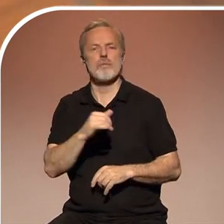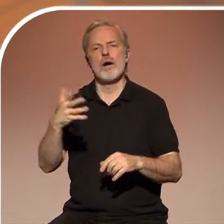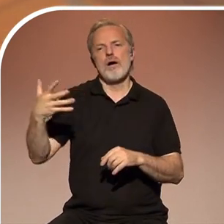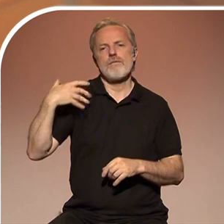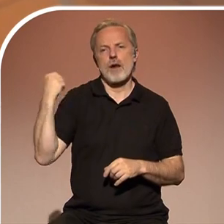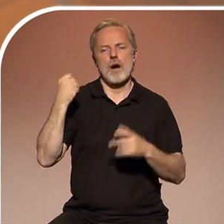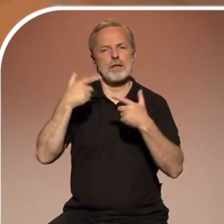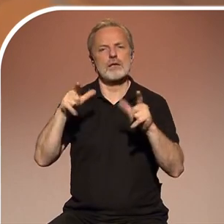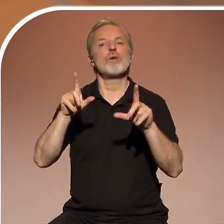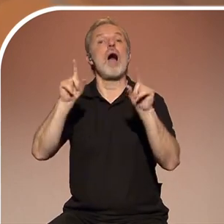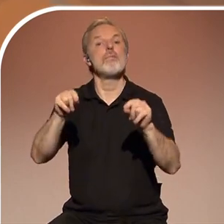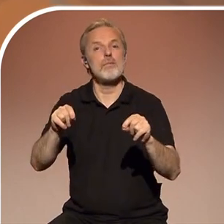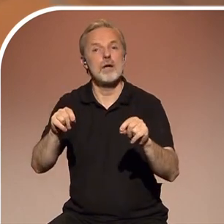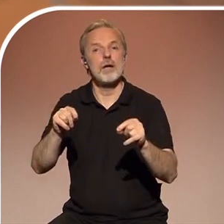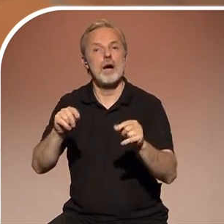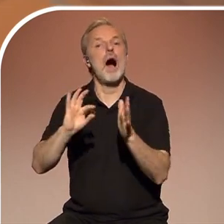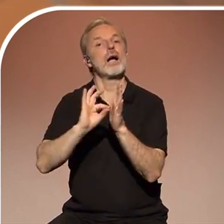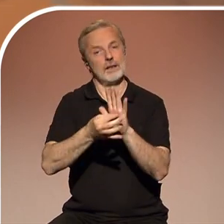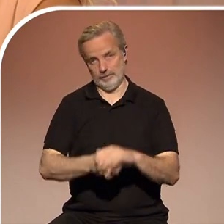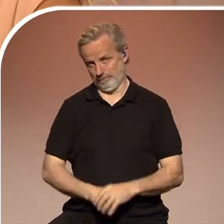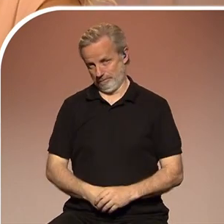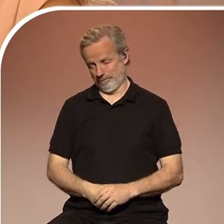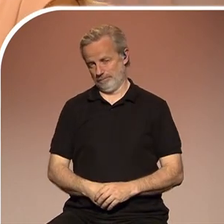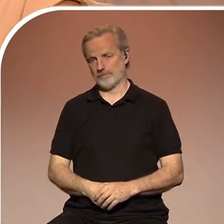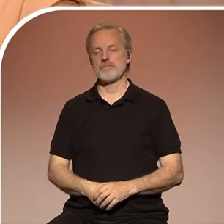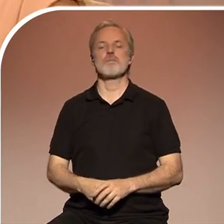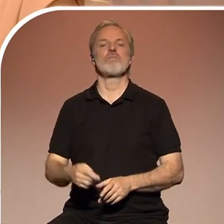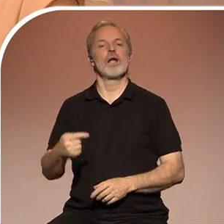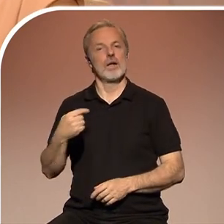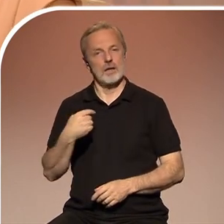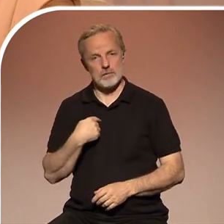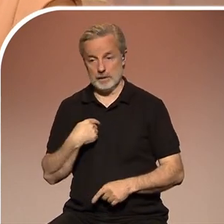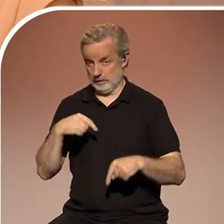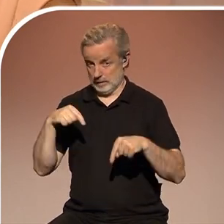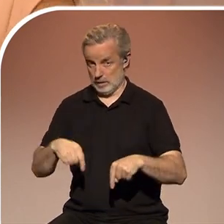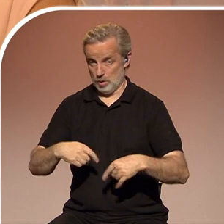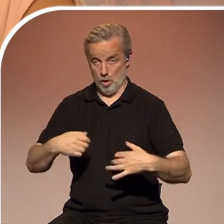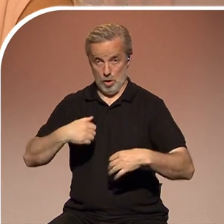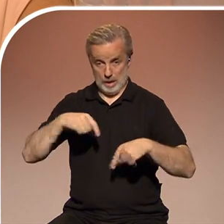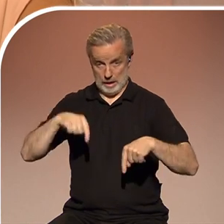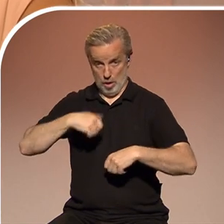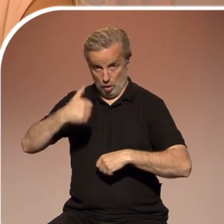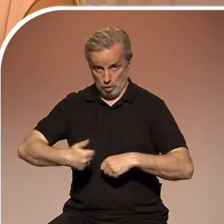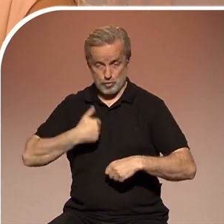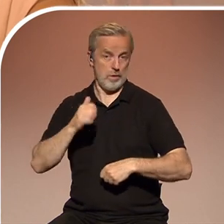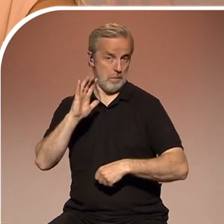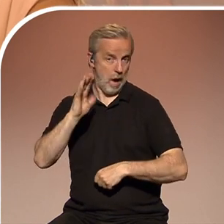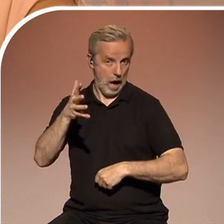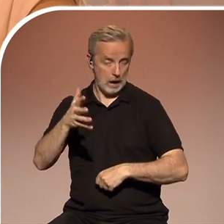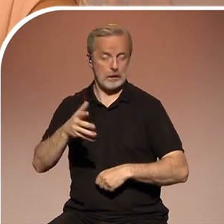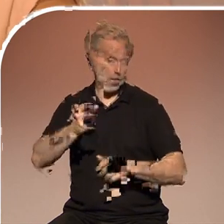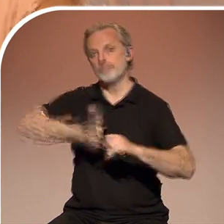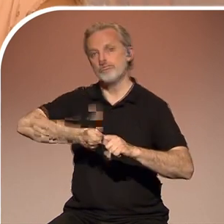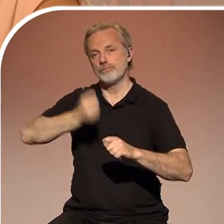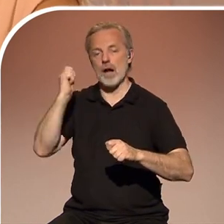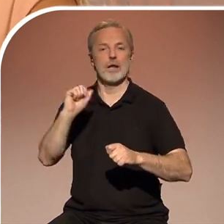místa jste vybrali a kdy se to vůbec bude konat všechno? Takže my vlastně celý ten letošní ročník, jak už jsem říkala, 5. v řadě, rozjíždíme první